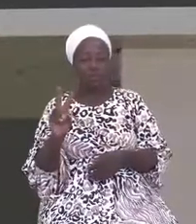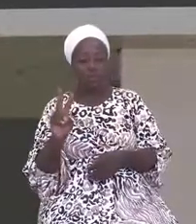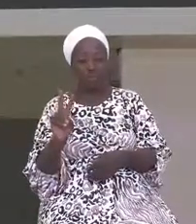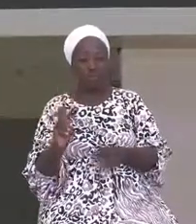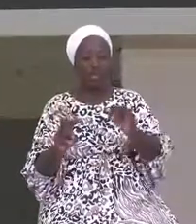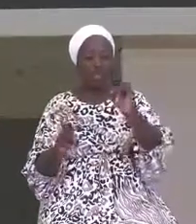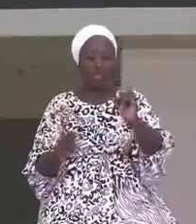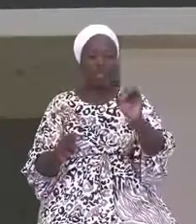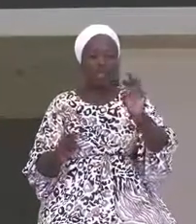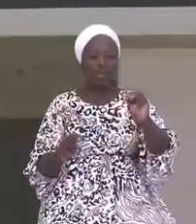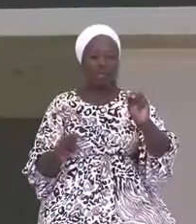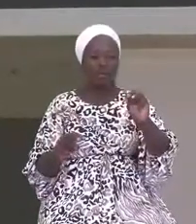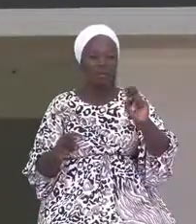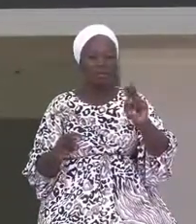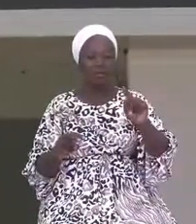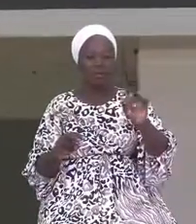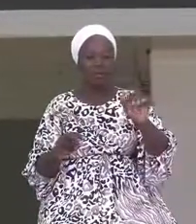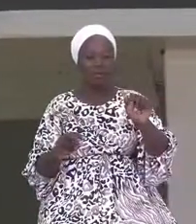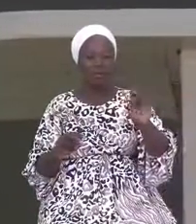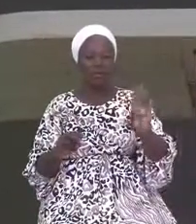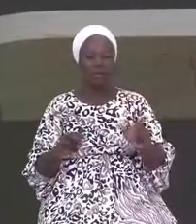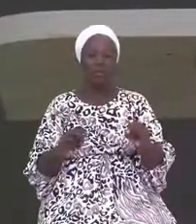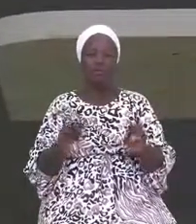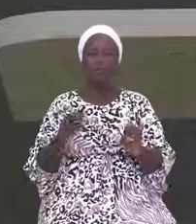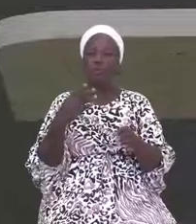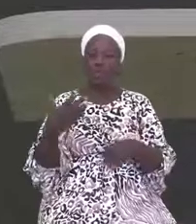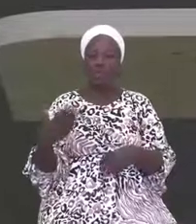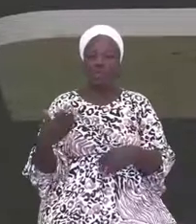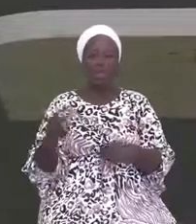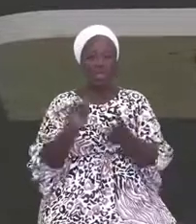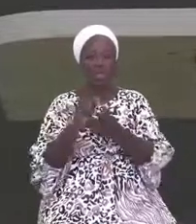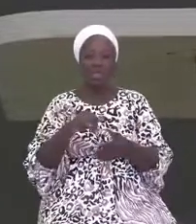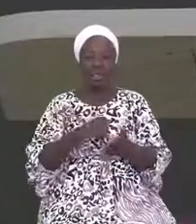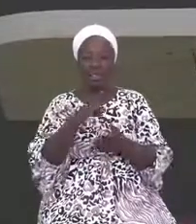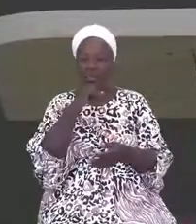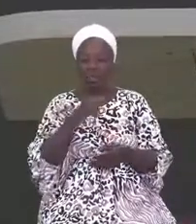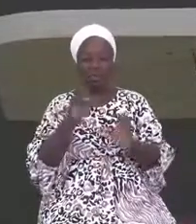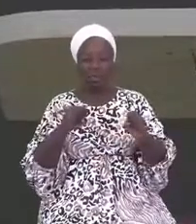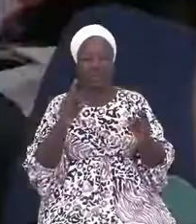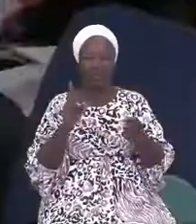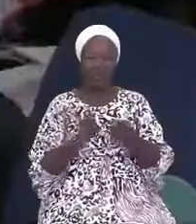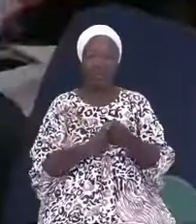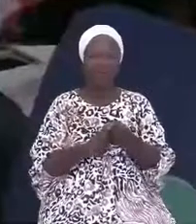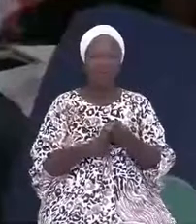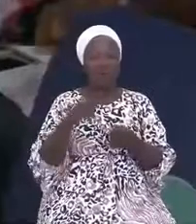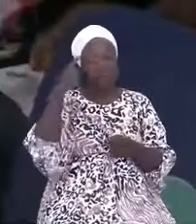il est impossible que Dieu monte est-ce que je peux te mentir